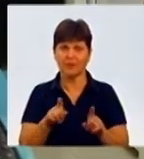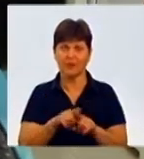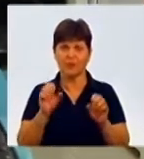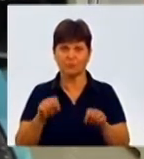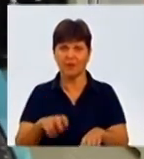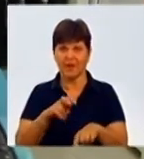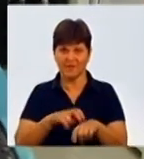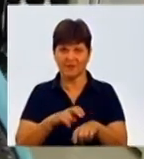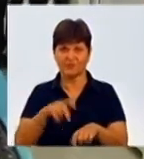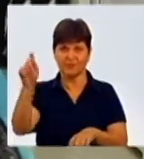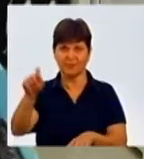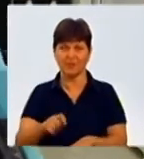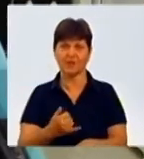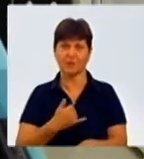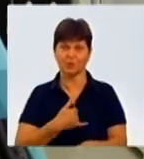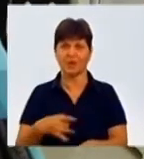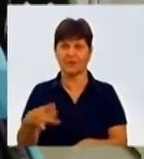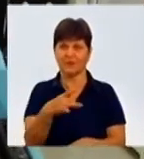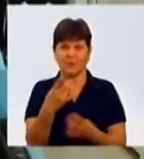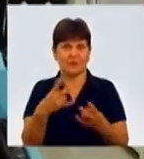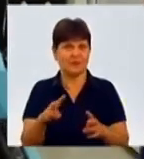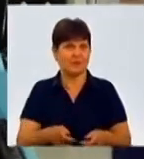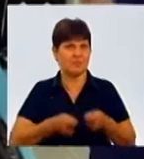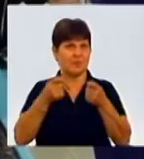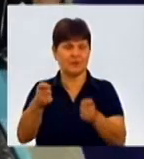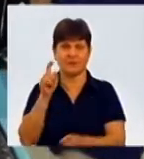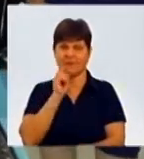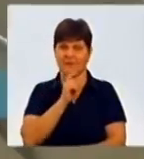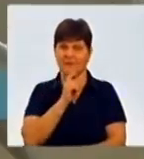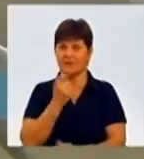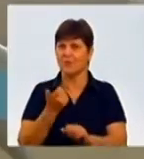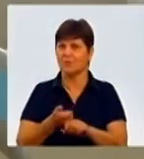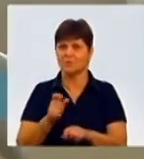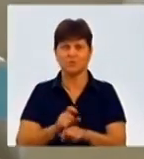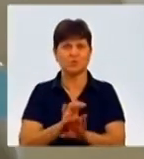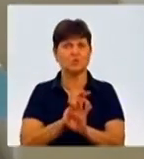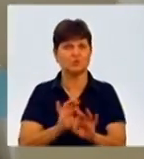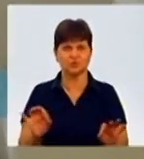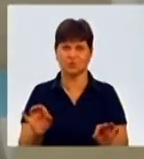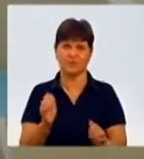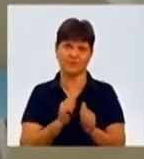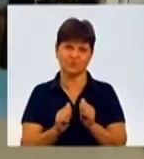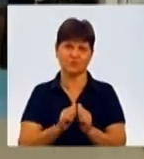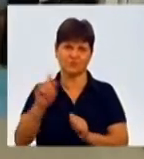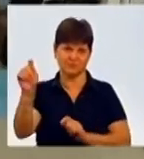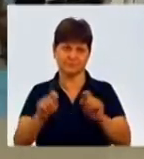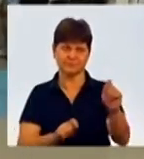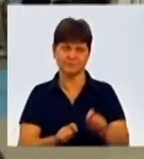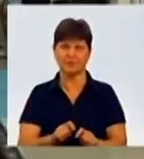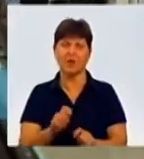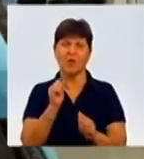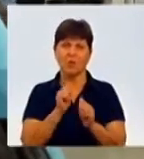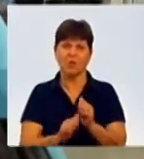нас в район, що не потрібно мені їхати на Вінницю, і це дуже чудово. Частіше б вони так виїжджали. Бо не в кожного, особливо в пенсіонерів,